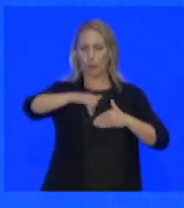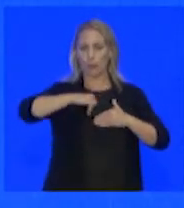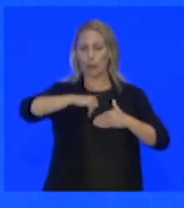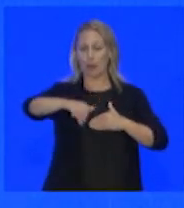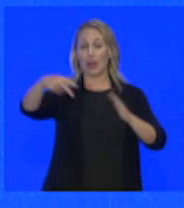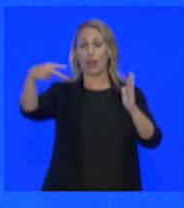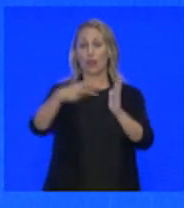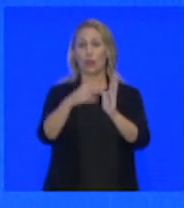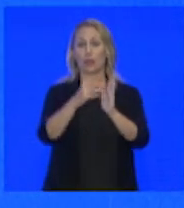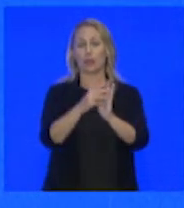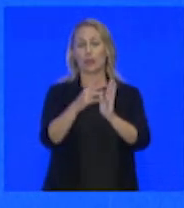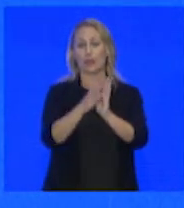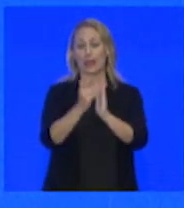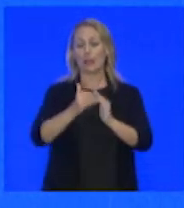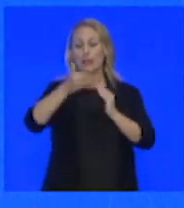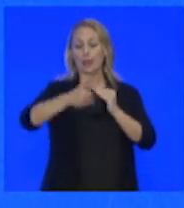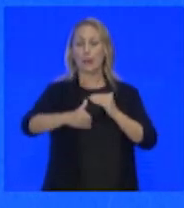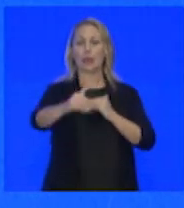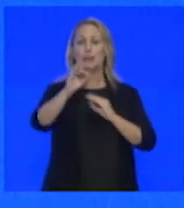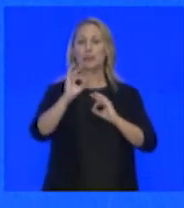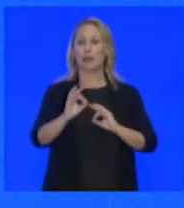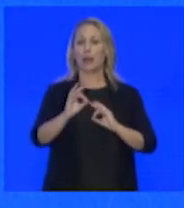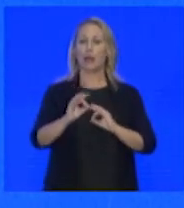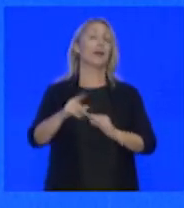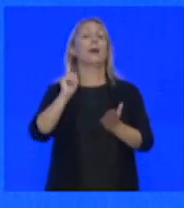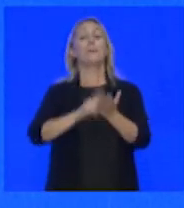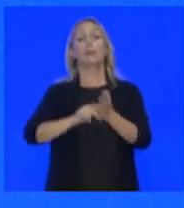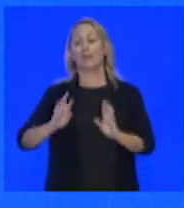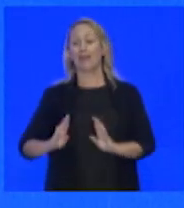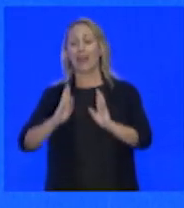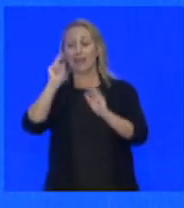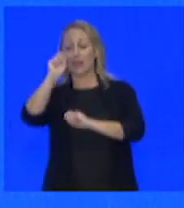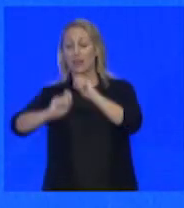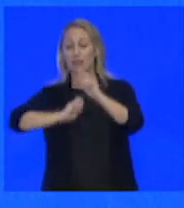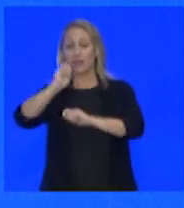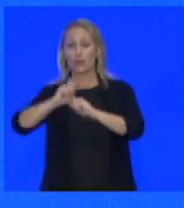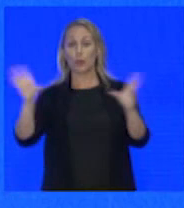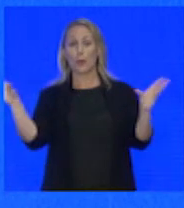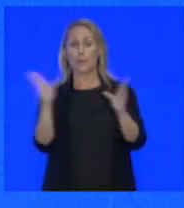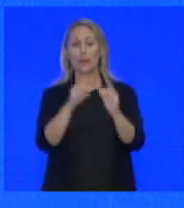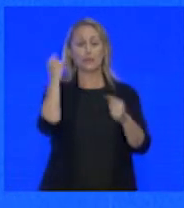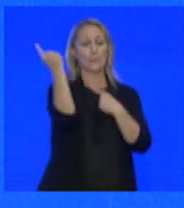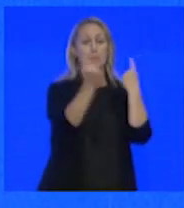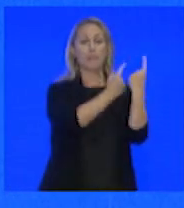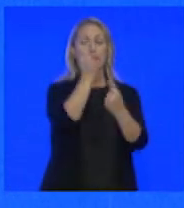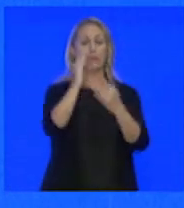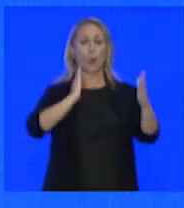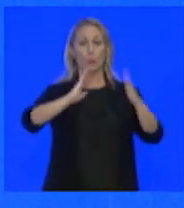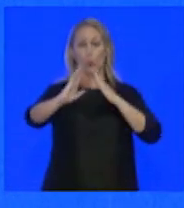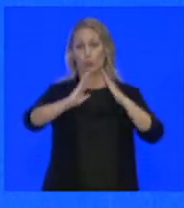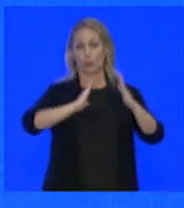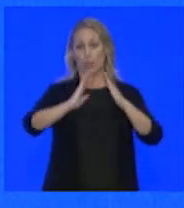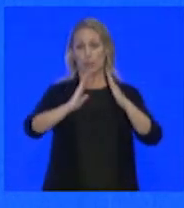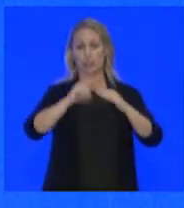το 2050. Η παραγωγή ενέργειας πρέπει πλέον να συνδυάζεται με την προστασία των φυσικών πόρων και τη μείωση